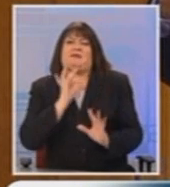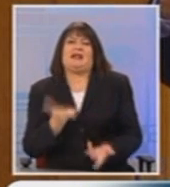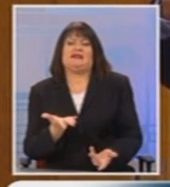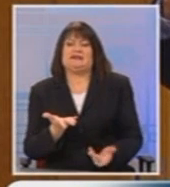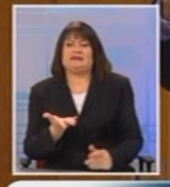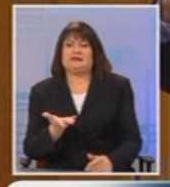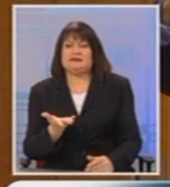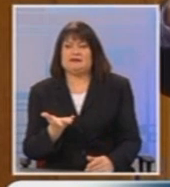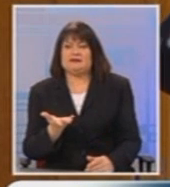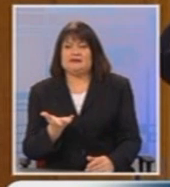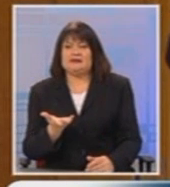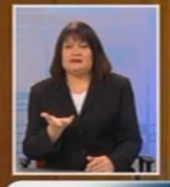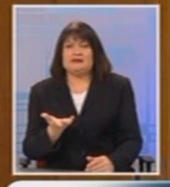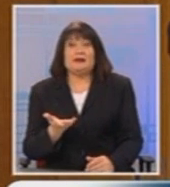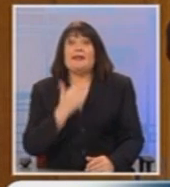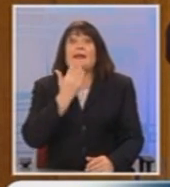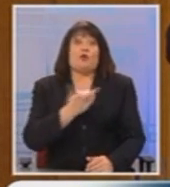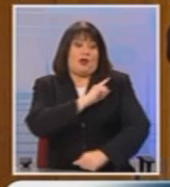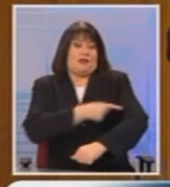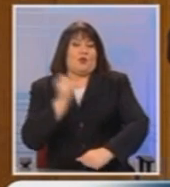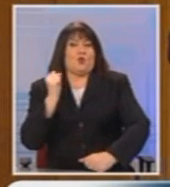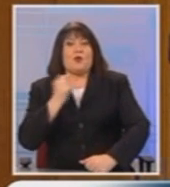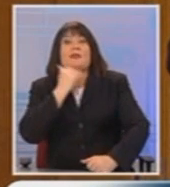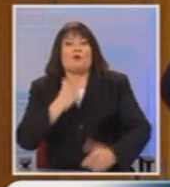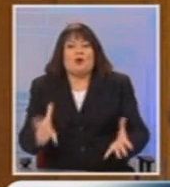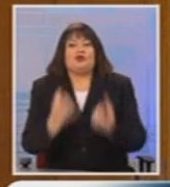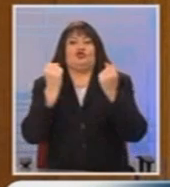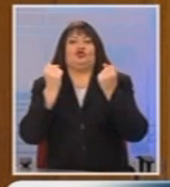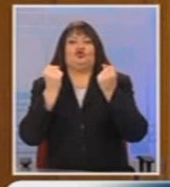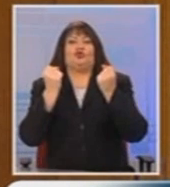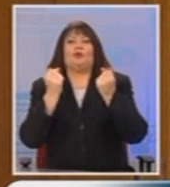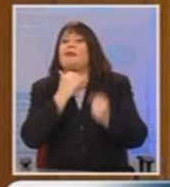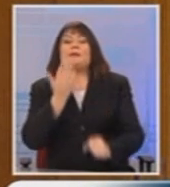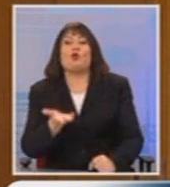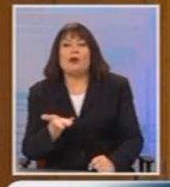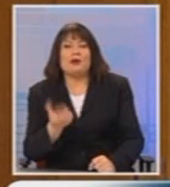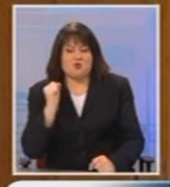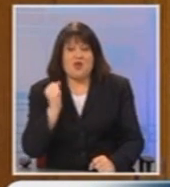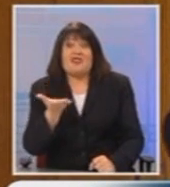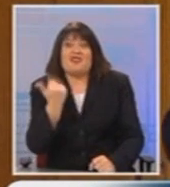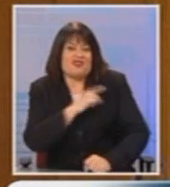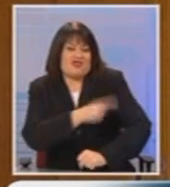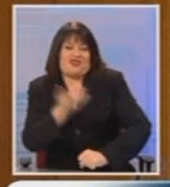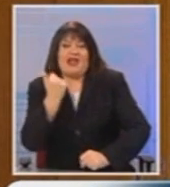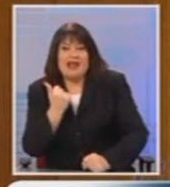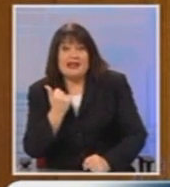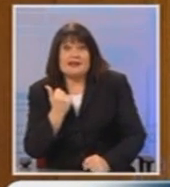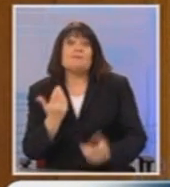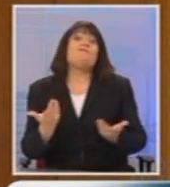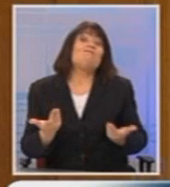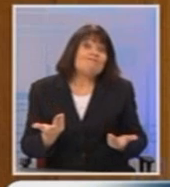δεν έχουμε την πλημμυρίδα που θα σηκώσει μαζί με τα υπεροκειάνια και τις βάρκες. Και αγαπητέ Χρήστο,